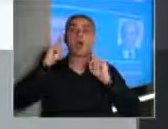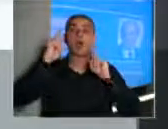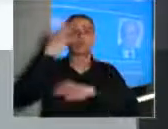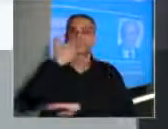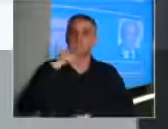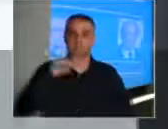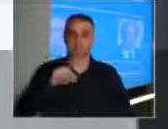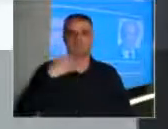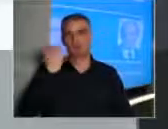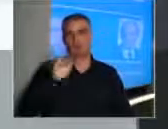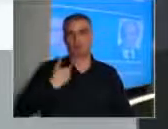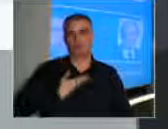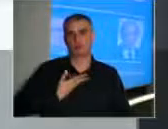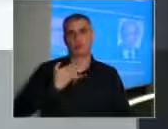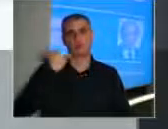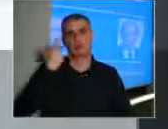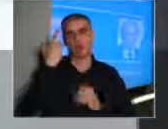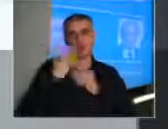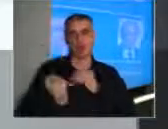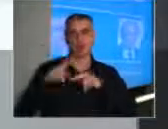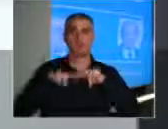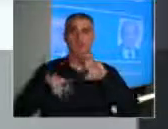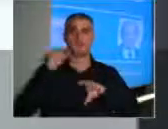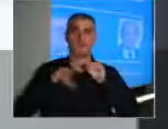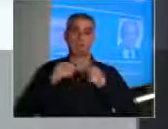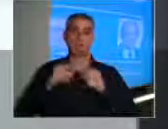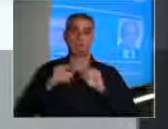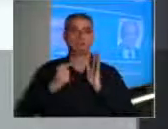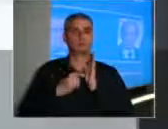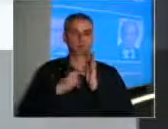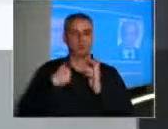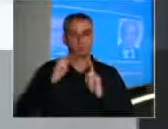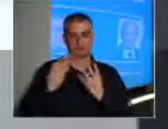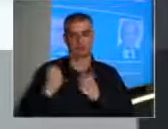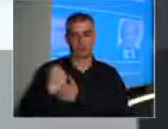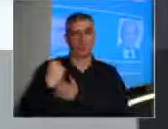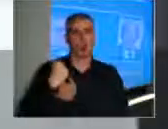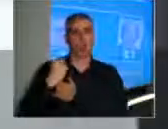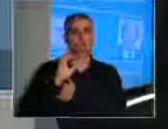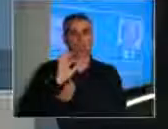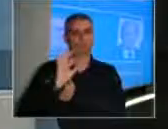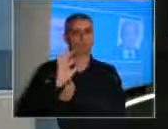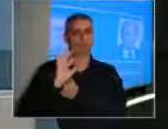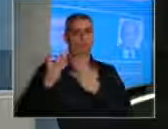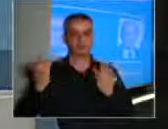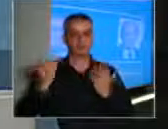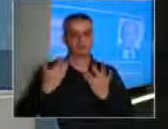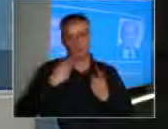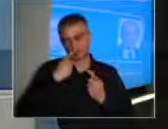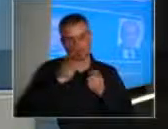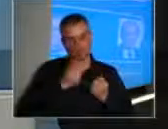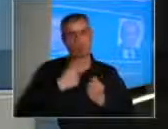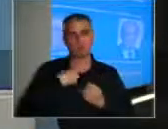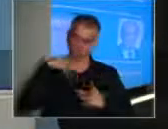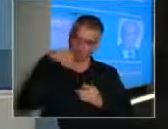במדינת ישראל, תמיד אנחנו מקבלים את הטלפון האחרון אחרי הבחירות. לכן אנחנו צריכים הרבה מנדטים כדי מה שנקרא לכפות את